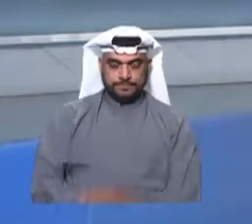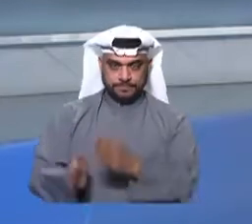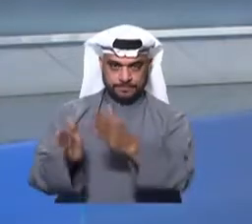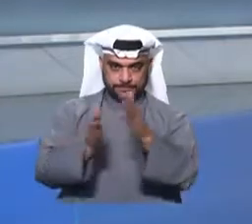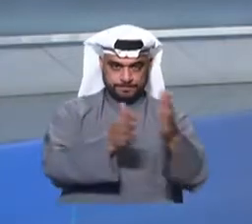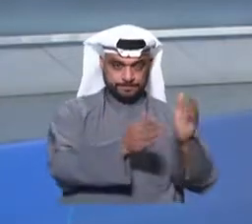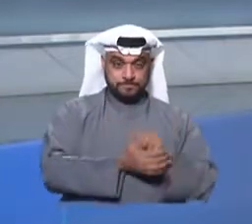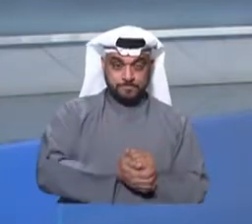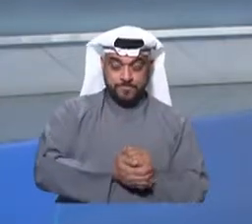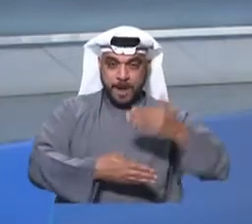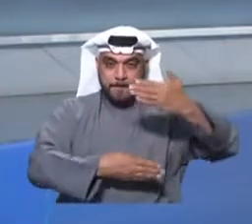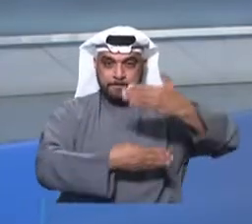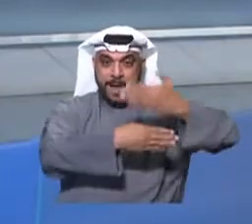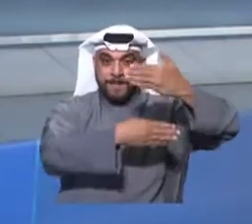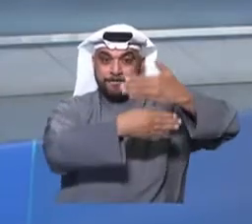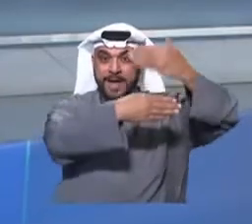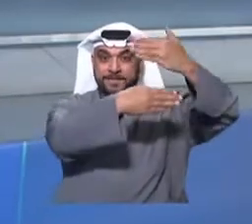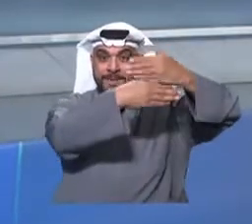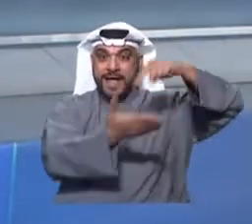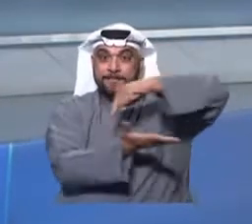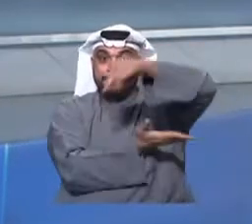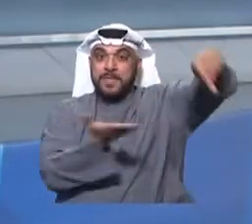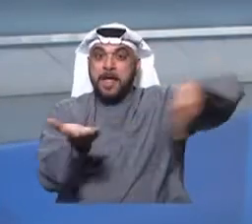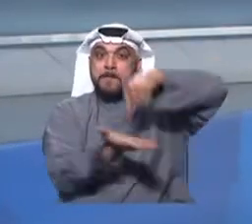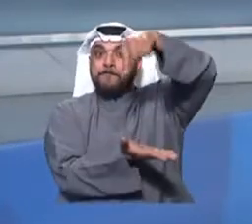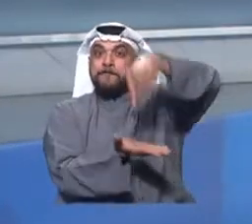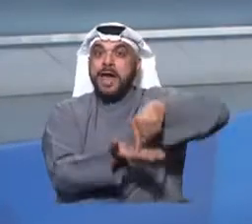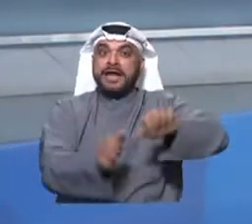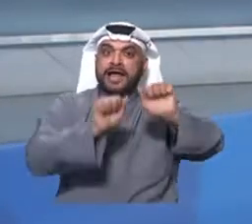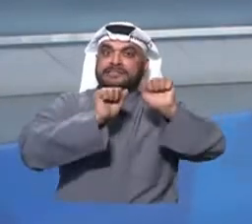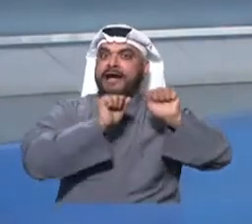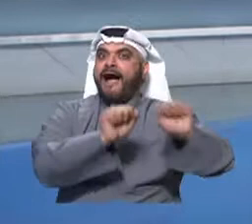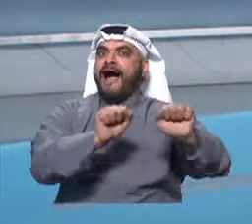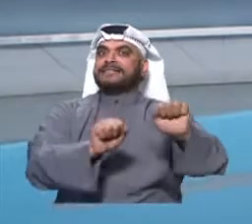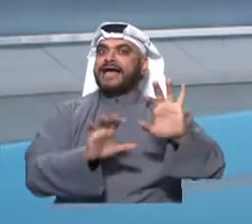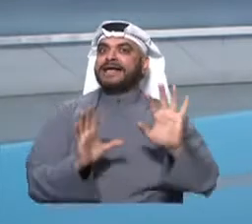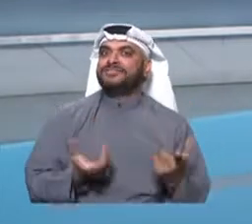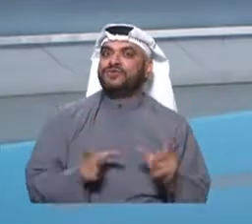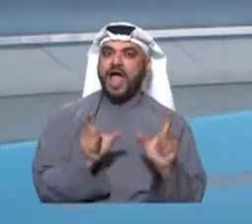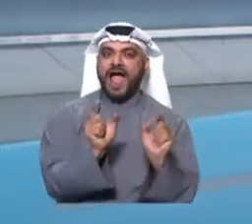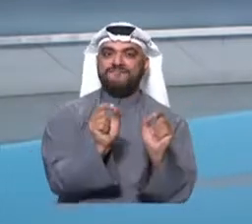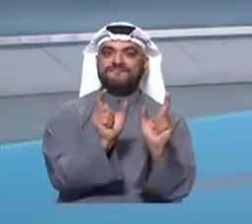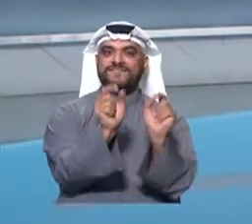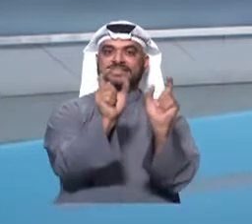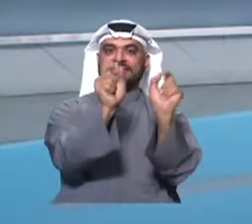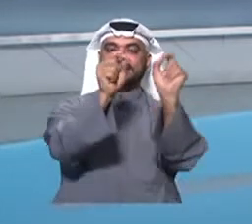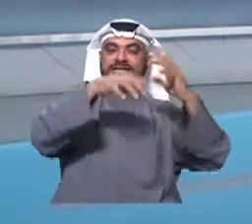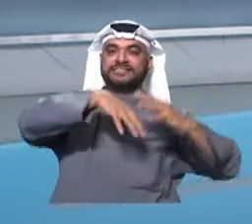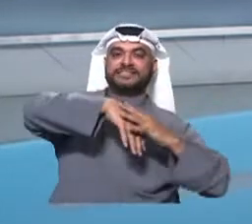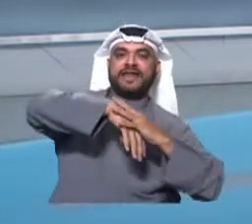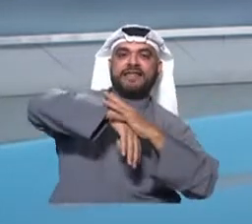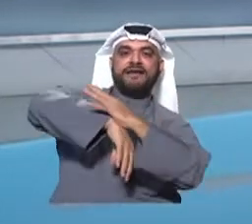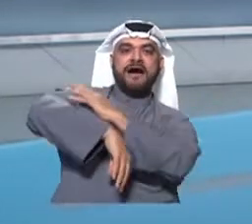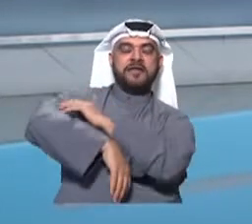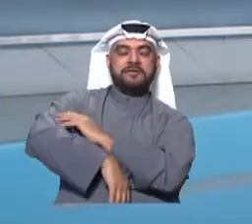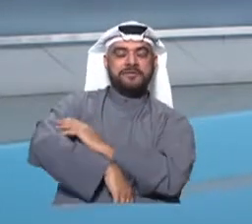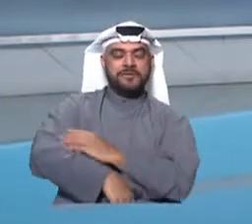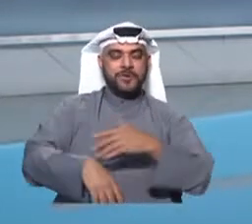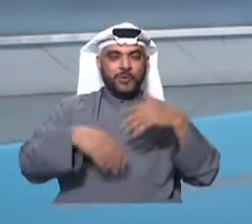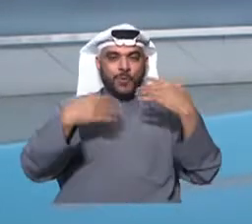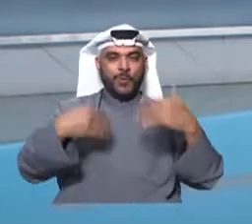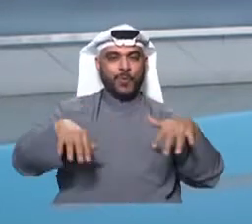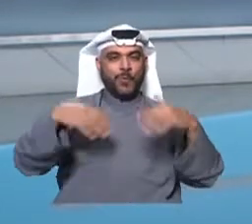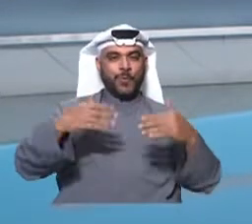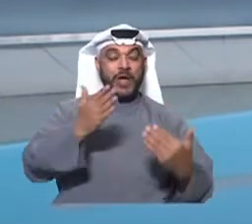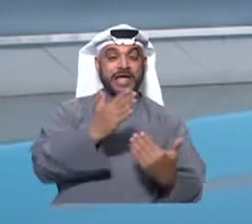مشروع مركز الكويت لمكافحة السرطان صرح طبي ضخم يندرج ضمن الخطة الطموحة لدولة الكويت ورؤية كويت